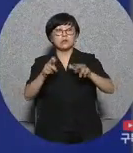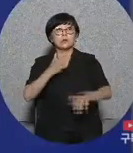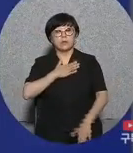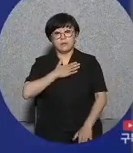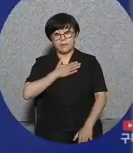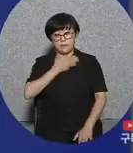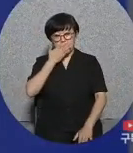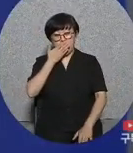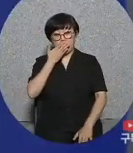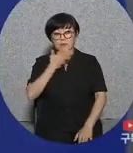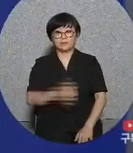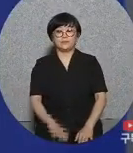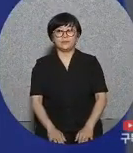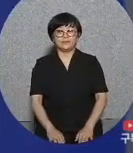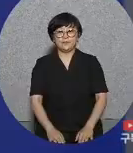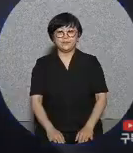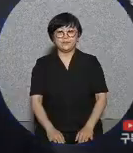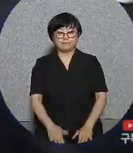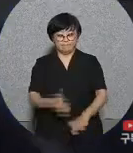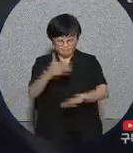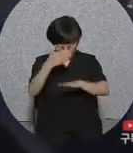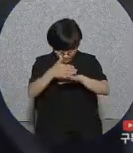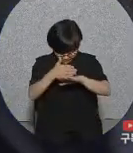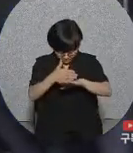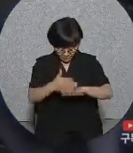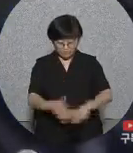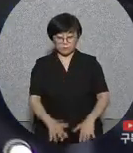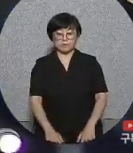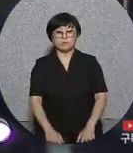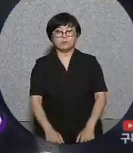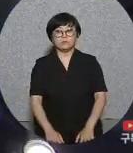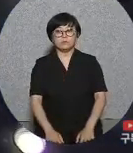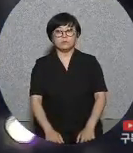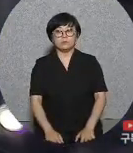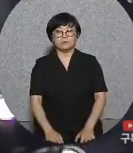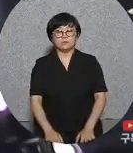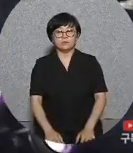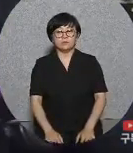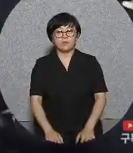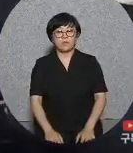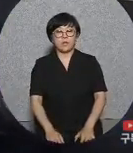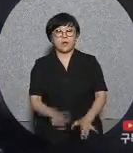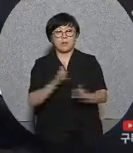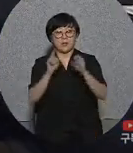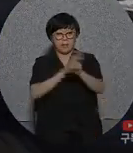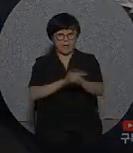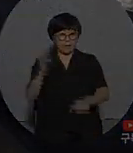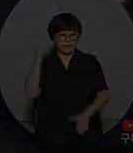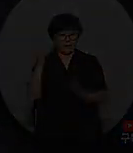이제 명은 합니다 감사합니다 4 말씀 잘 들었습니다